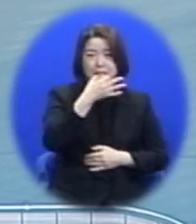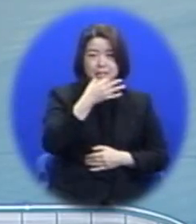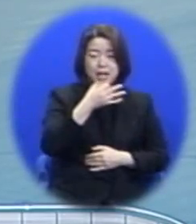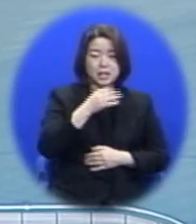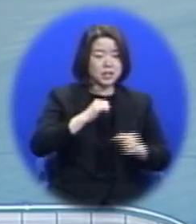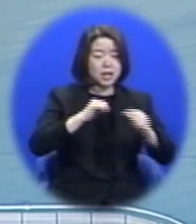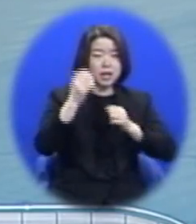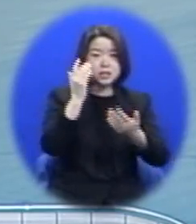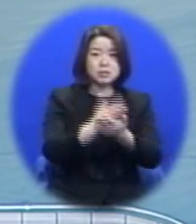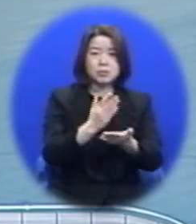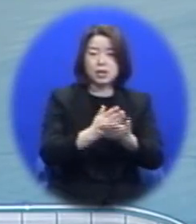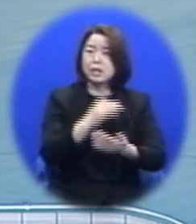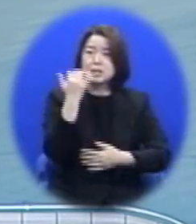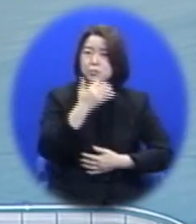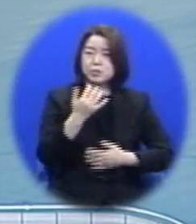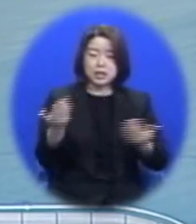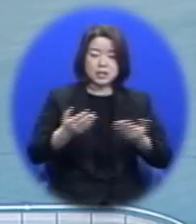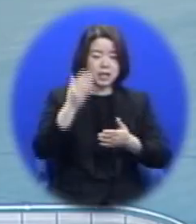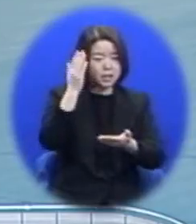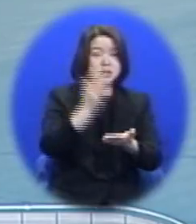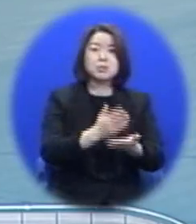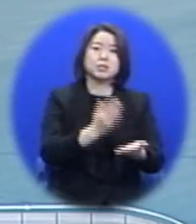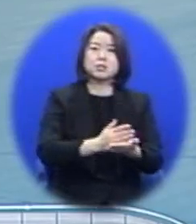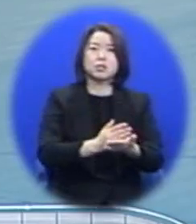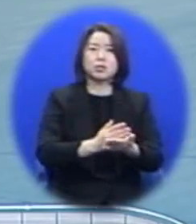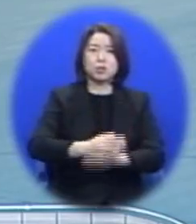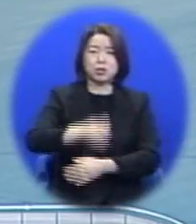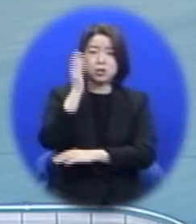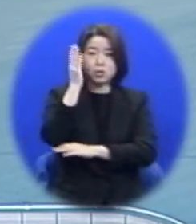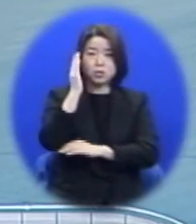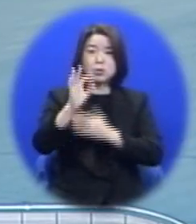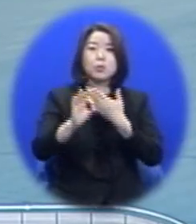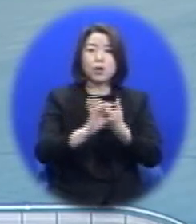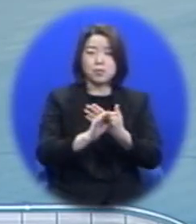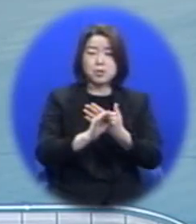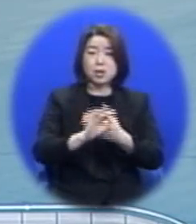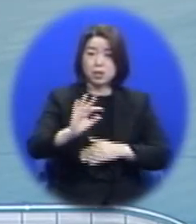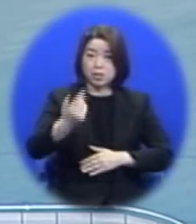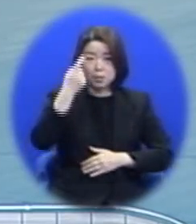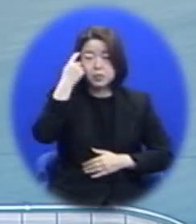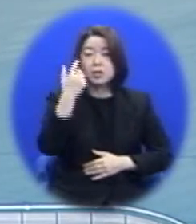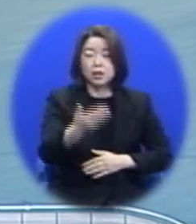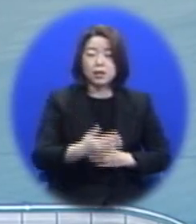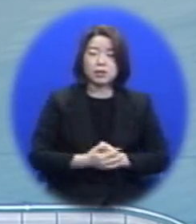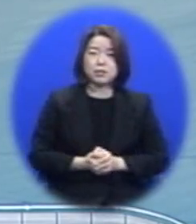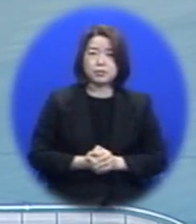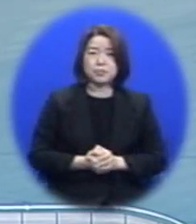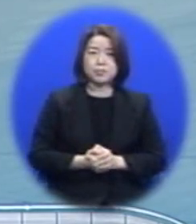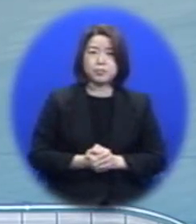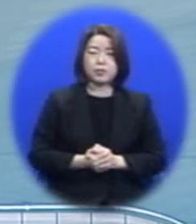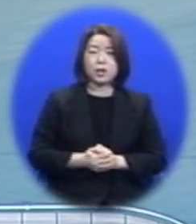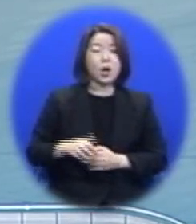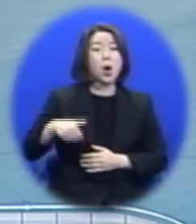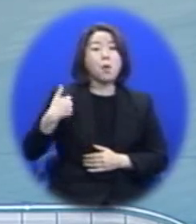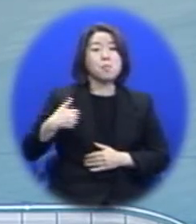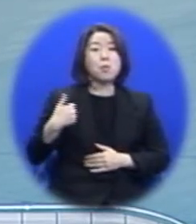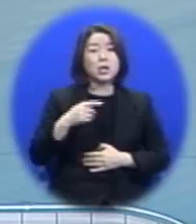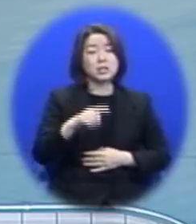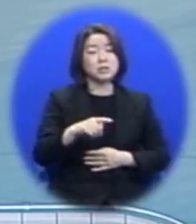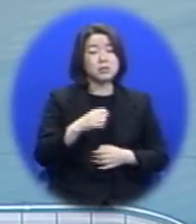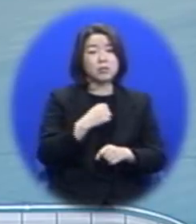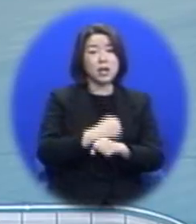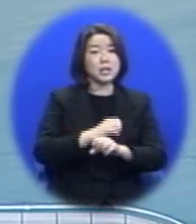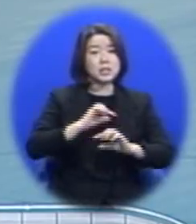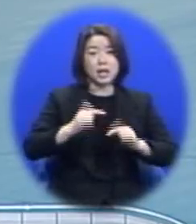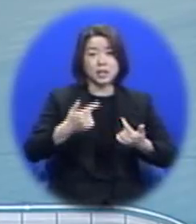마세요. 음란한 일을 하지 마세요. 설교하면 그러면 되는 겁니까? 아, 몰라서 그걸 안 하고 있는